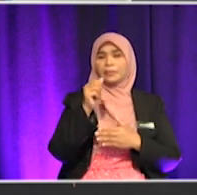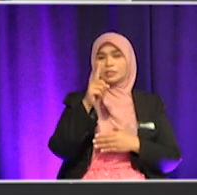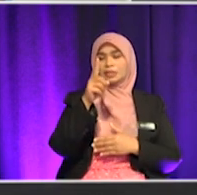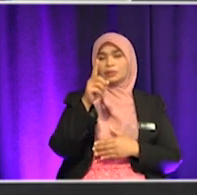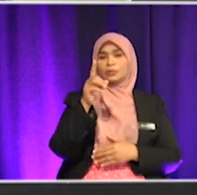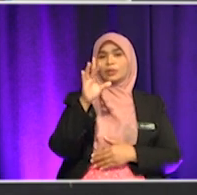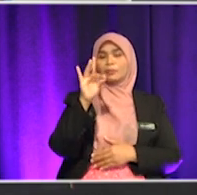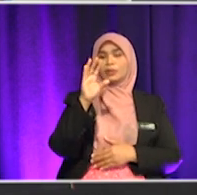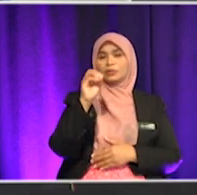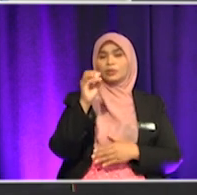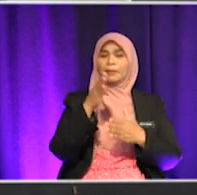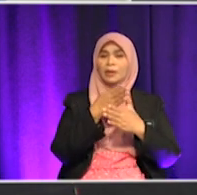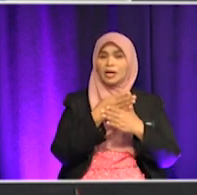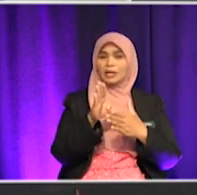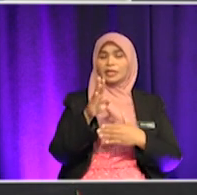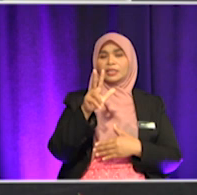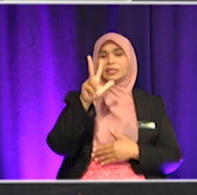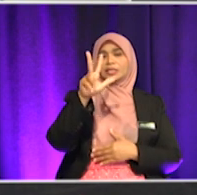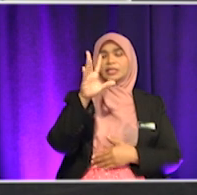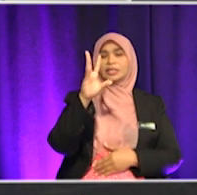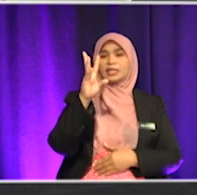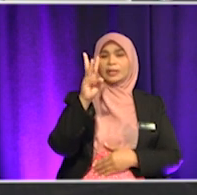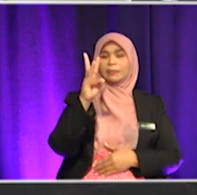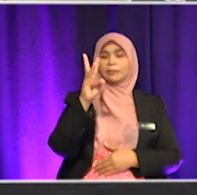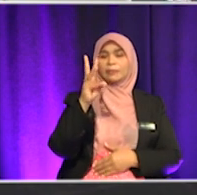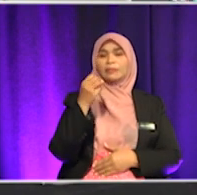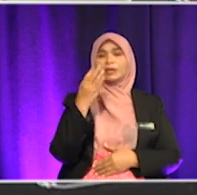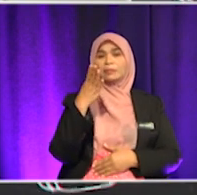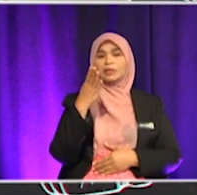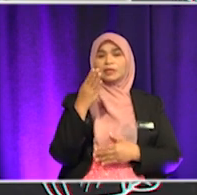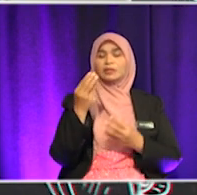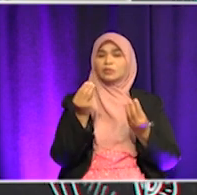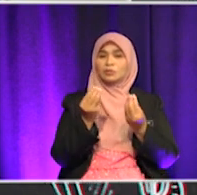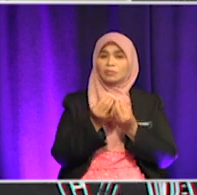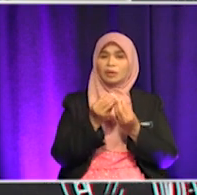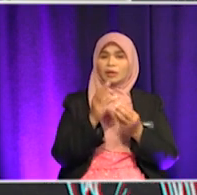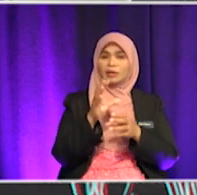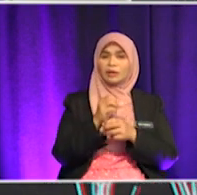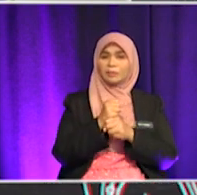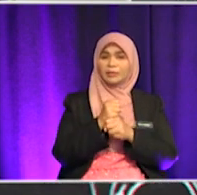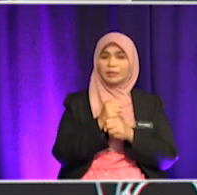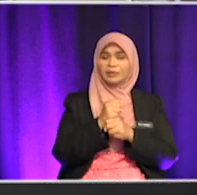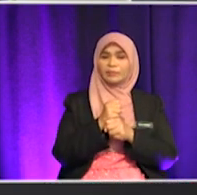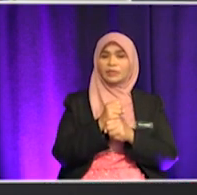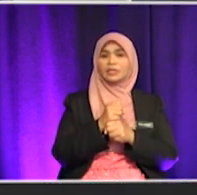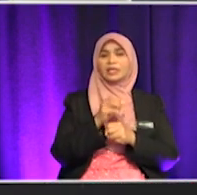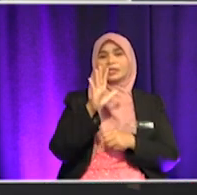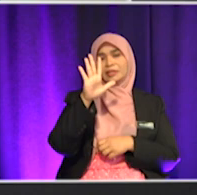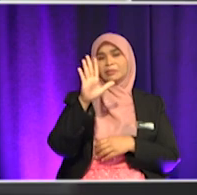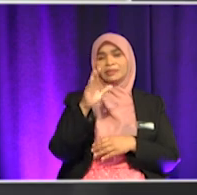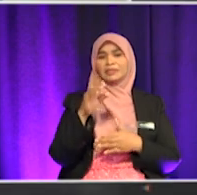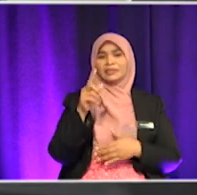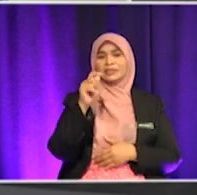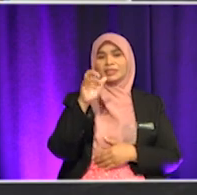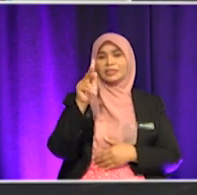36. Okey, tepat sekali. Jadi berapa nilainya yang kita dapat? Berapa tiket yang kita beli? 5 tiket. 5